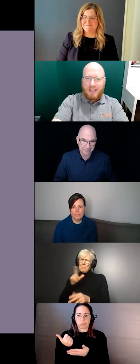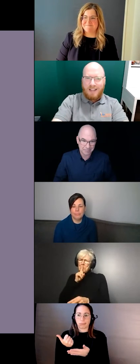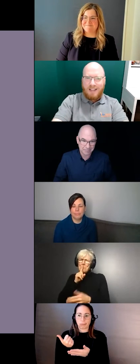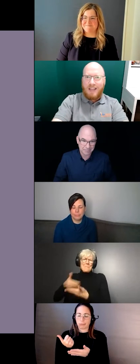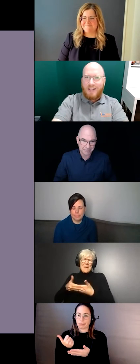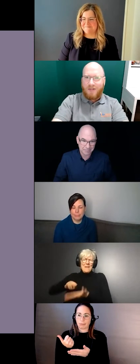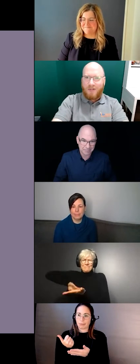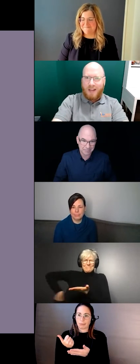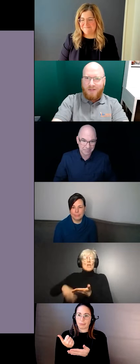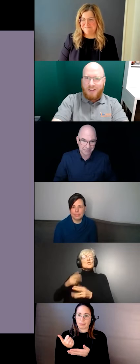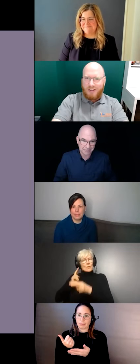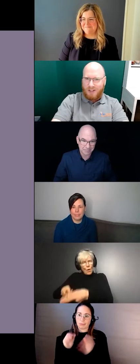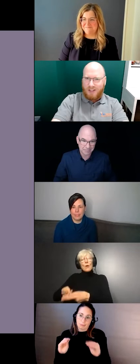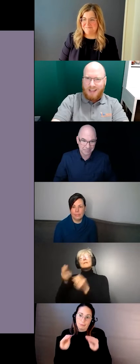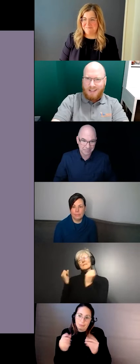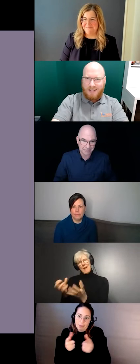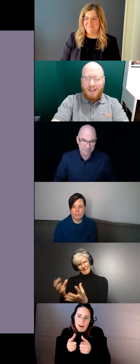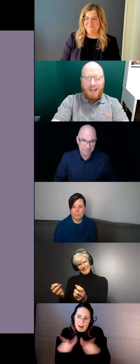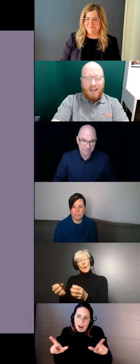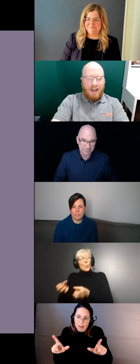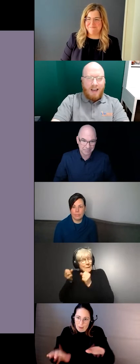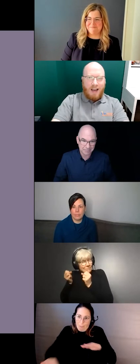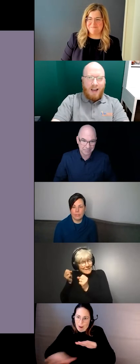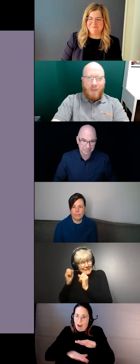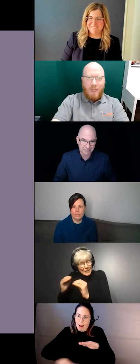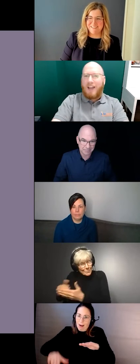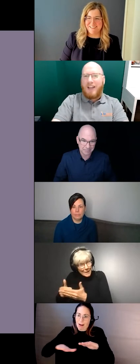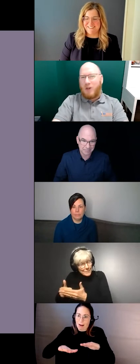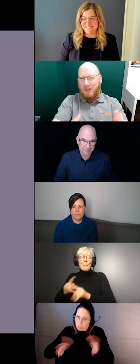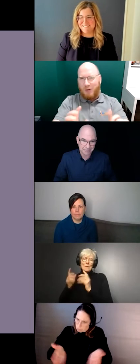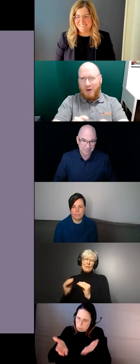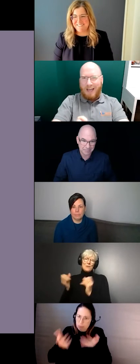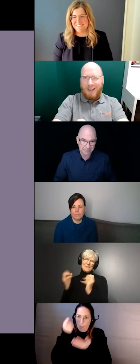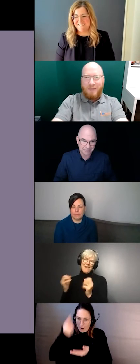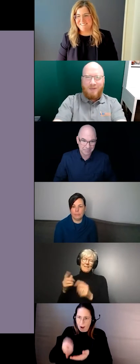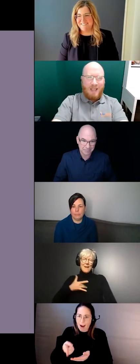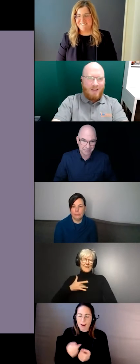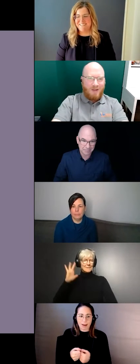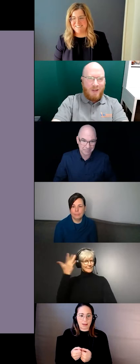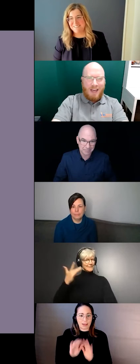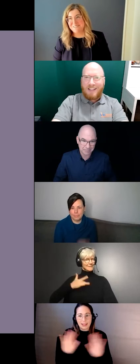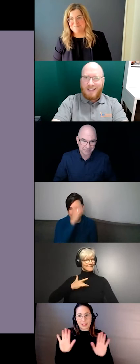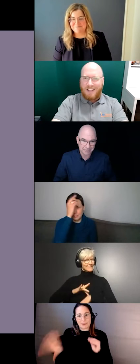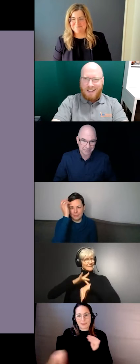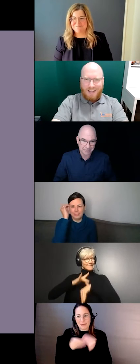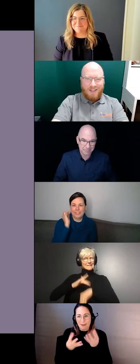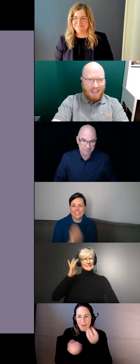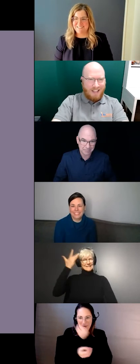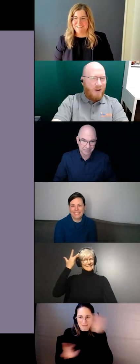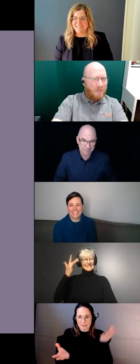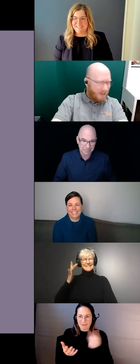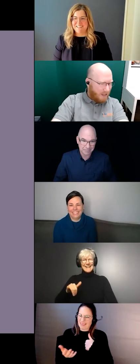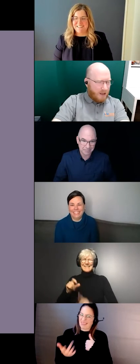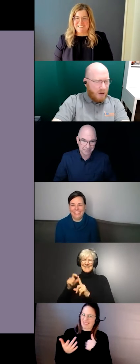les langages de base pour que les enfants comprennent. Et c'est tout ce que je voulais rajouter. C'est quelque chose qui me dérange un peu quand